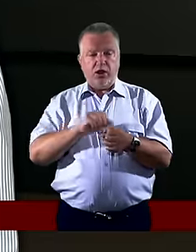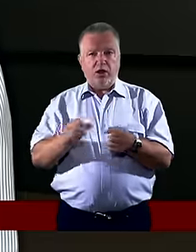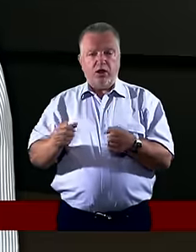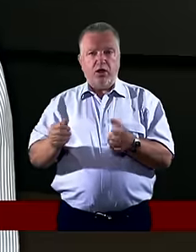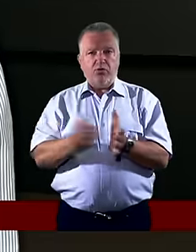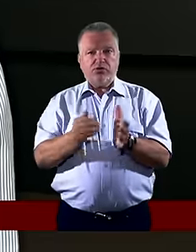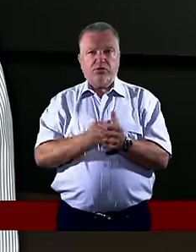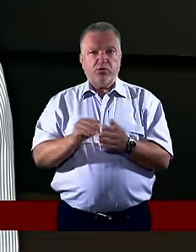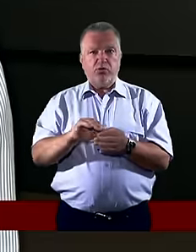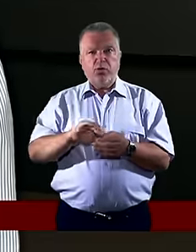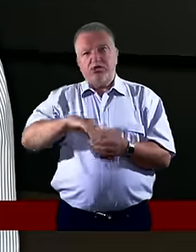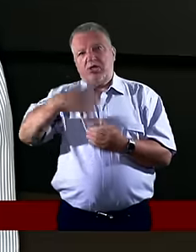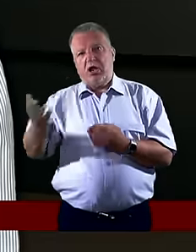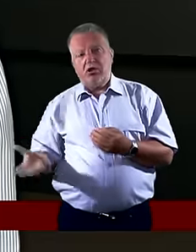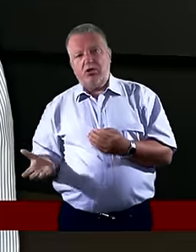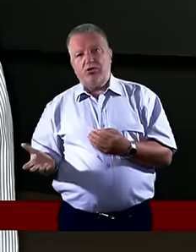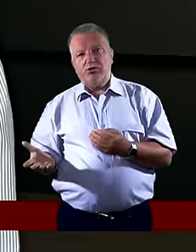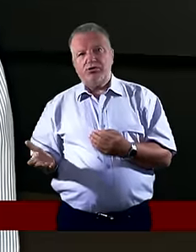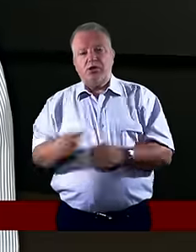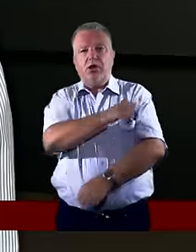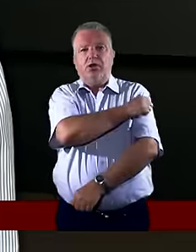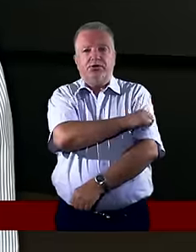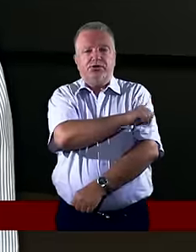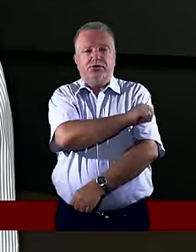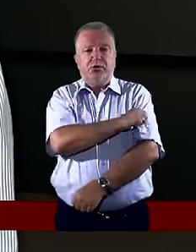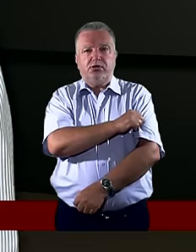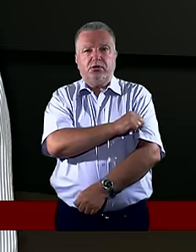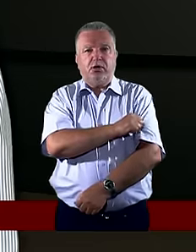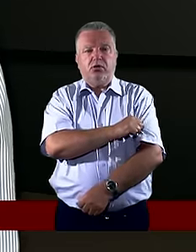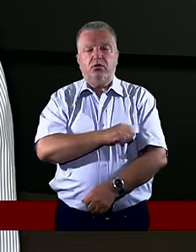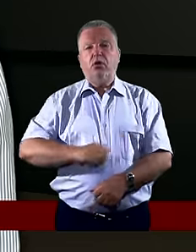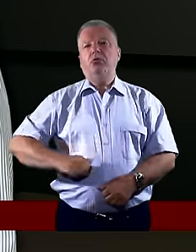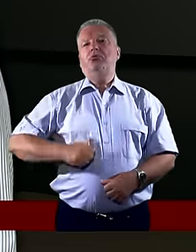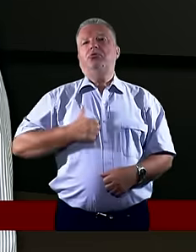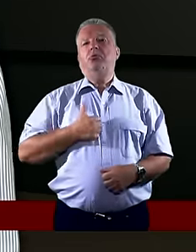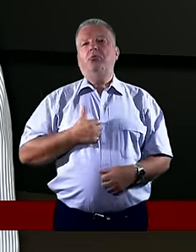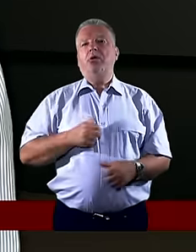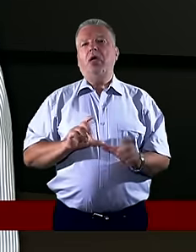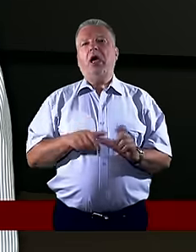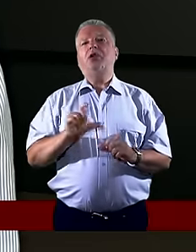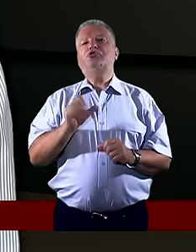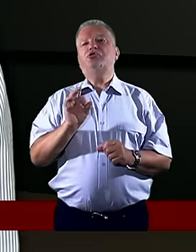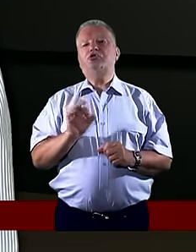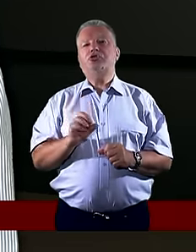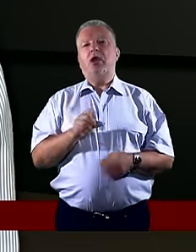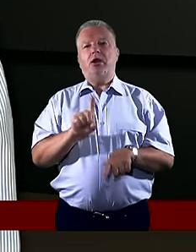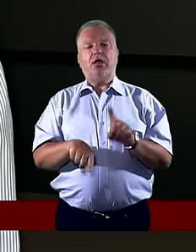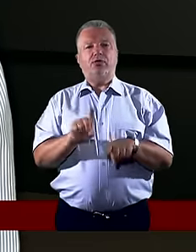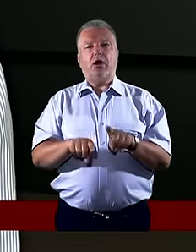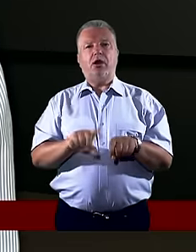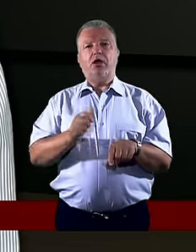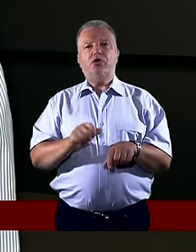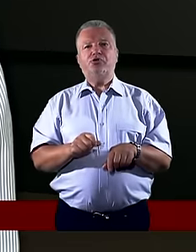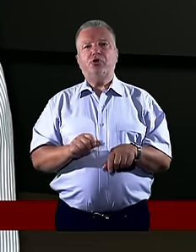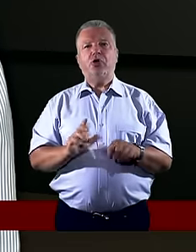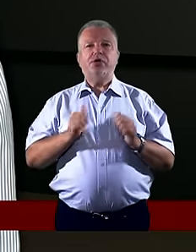potrzebują skrajności. Ludzie nie potrzebują jakiegoś chrześcijańskiego zadęcia. Tylko czegoś takiego naturalnego. Czegoś,